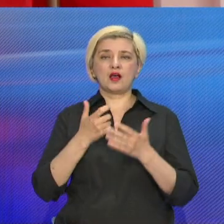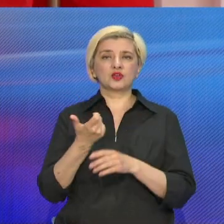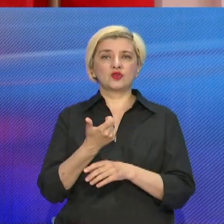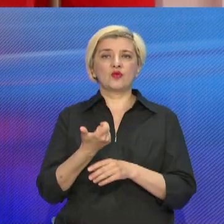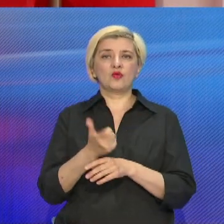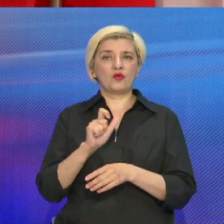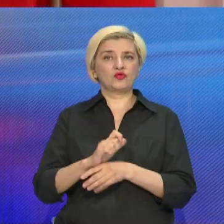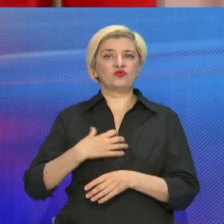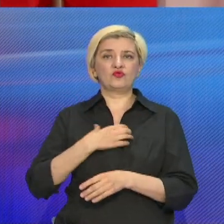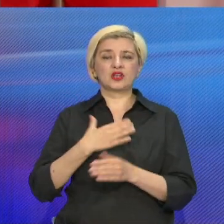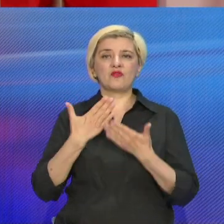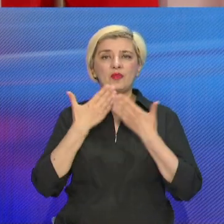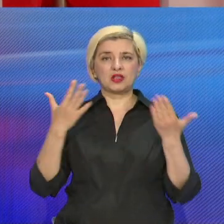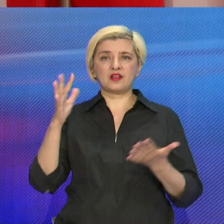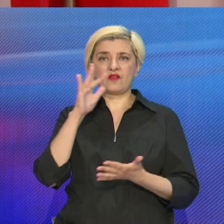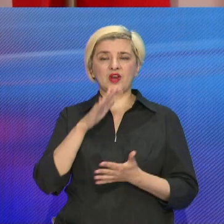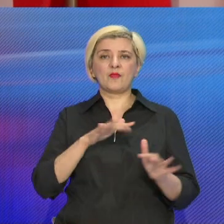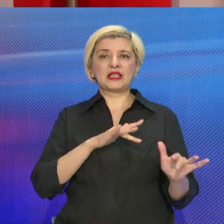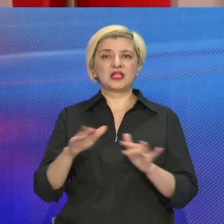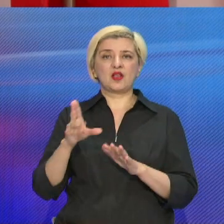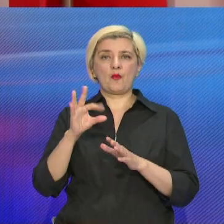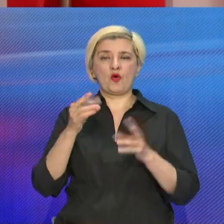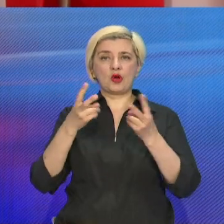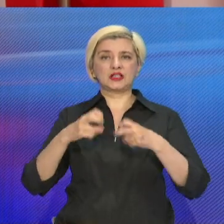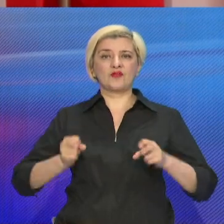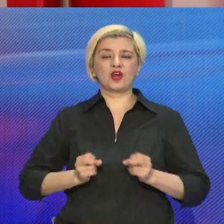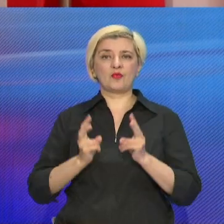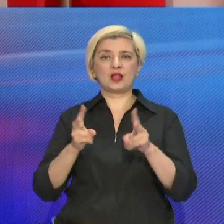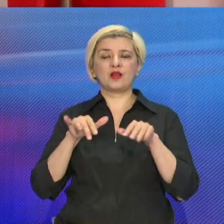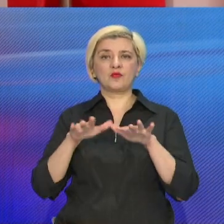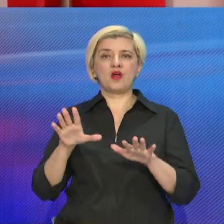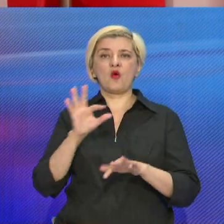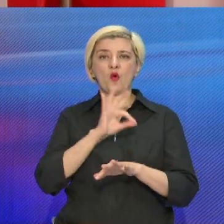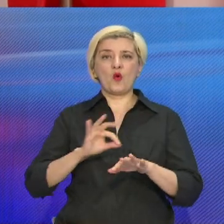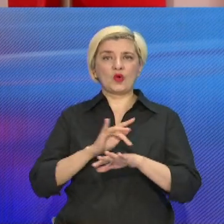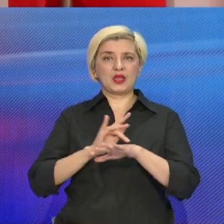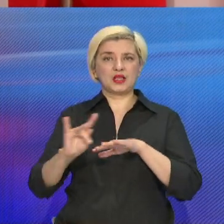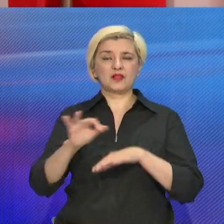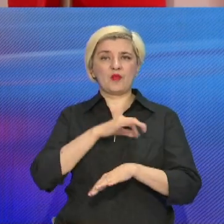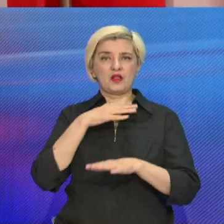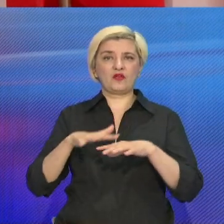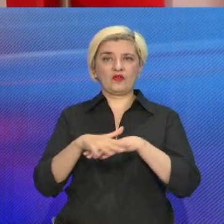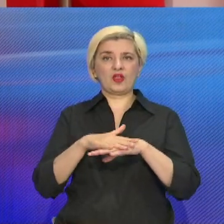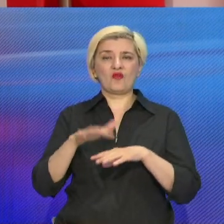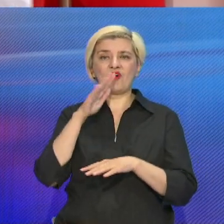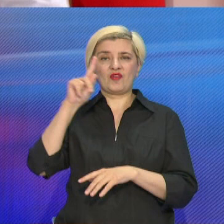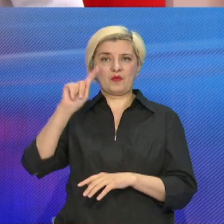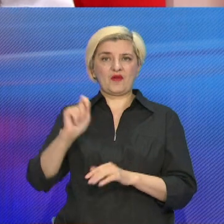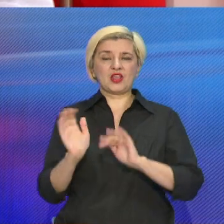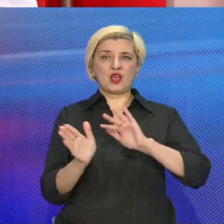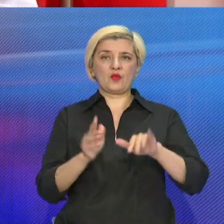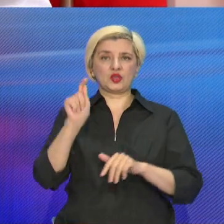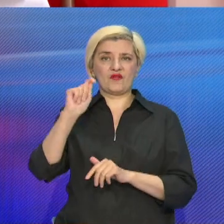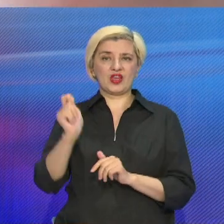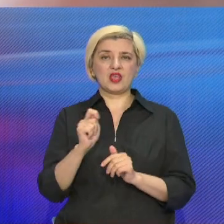по расследованию криминальной справы об геноциде белорусского народа у годы Великой Айчиной и у послевоенный период. Память тех, кто